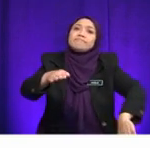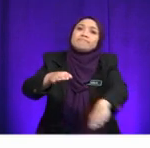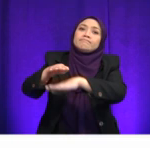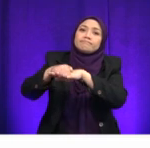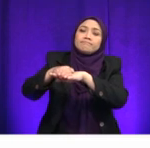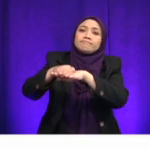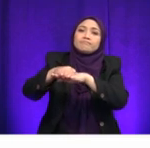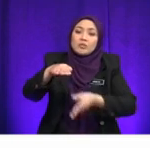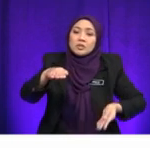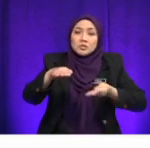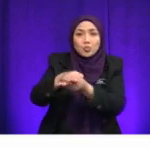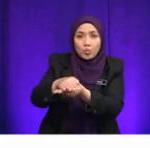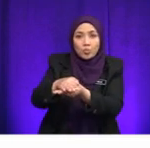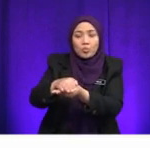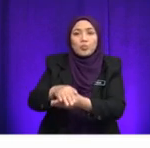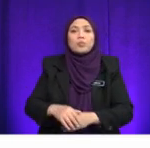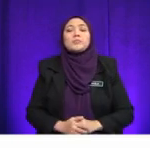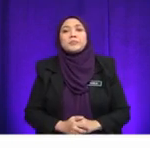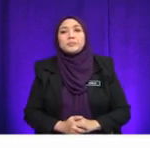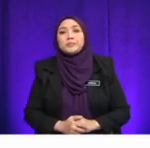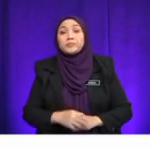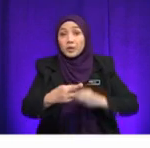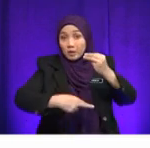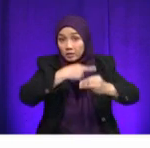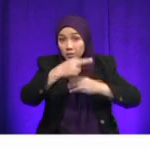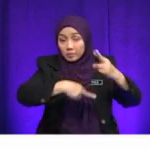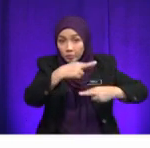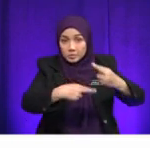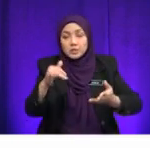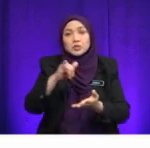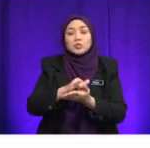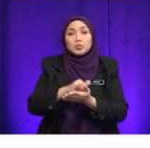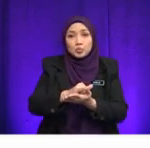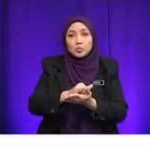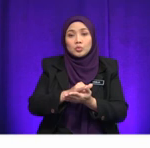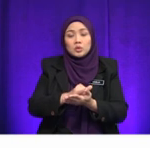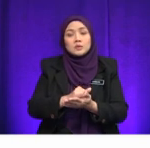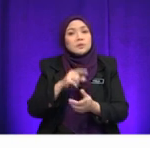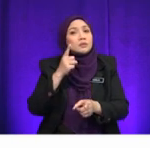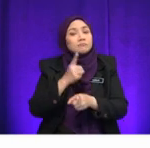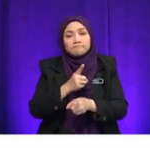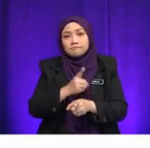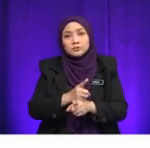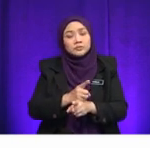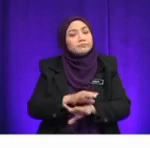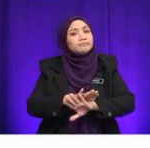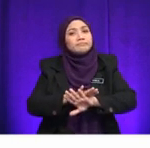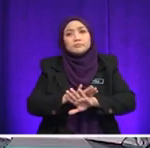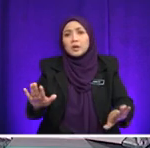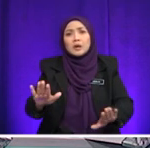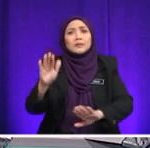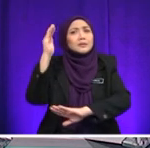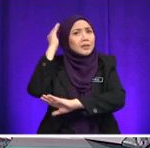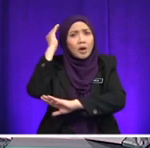kita tahu bahwa di dalam proses itu yang dilakukan oleh jeruk time bright ini sebenarnya tidak diketahui oleh